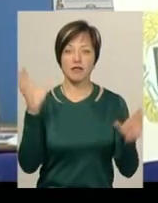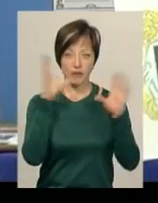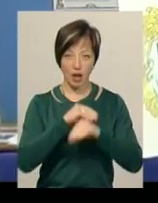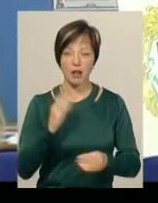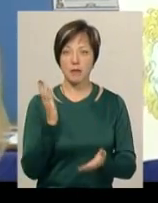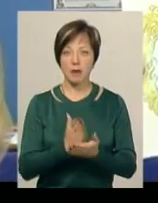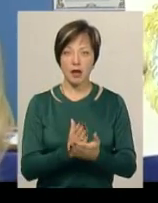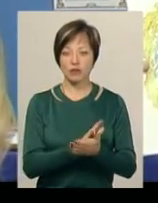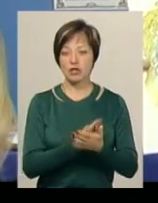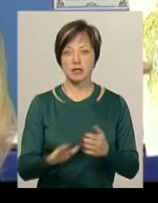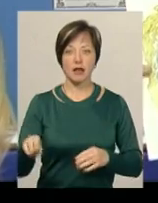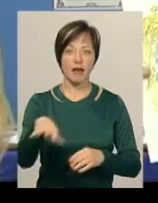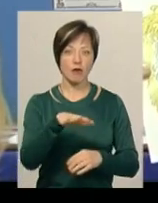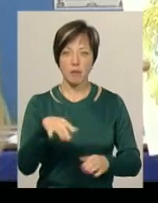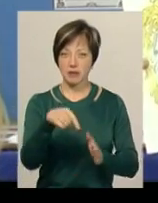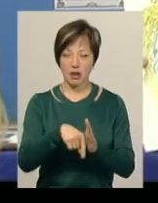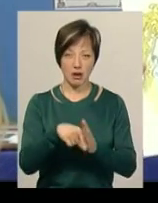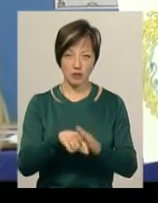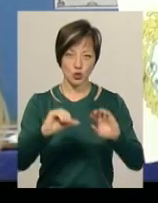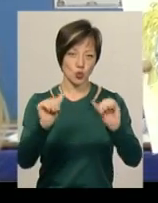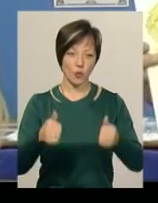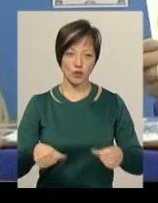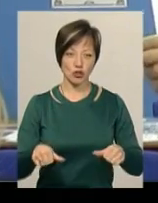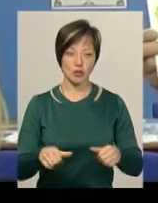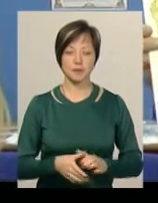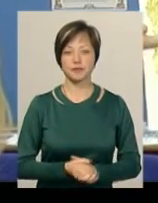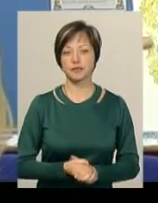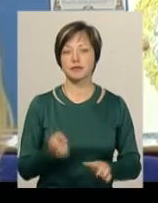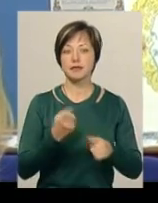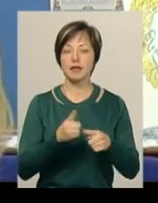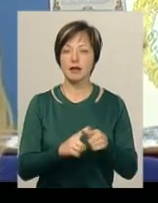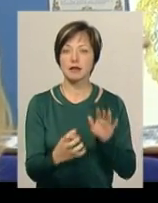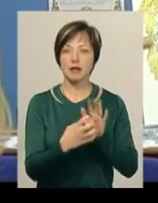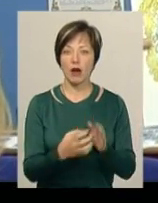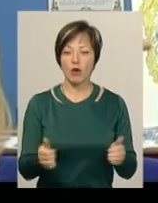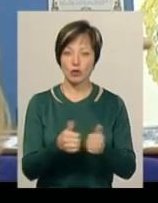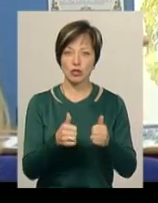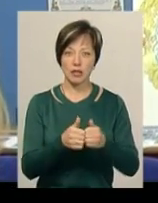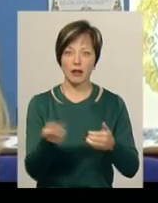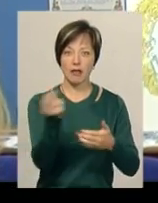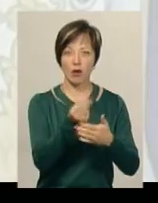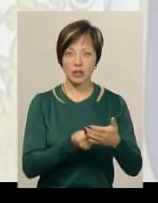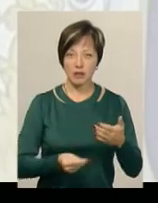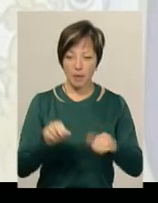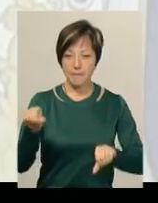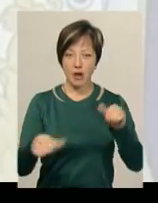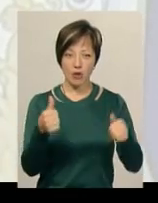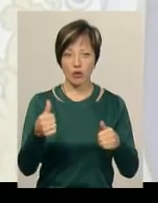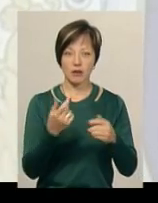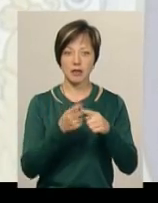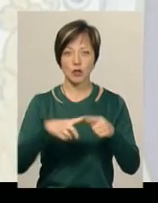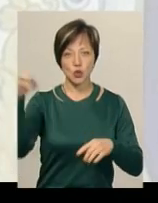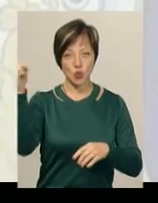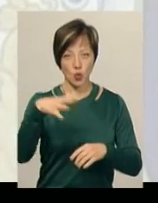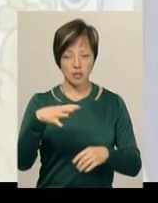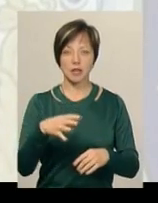такий чисто європейський характер зовнішній. Цей знак геральдисти оточили декоративним бароковим картушем «Зверху Путільське